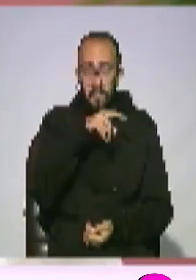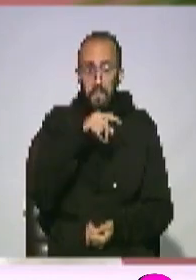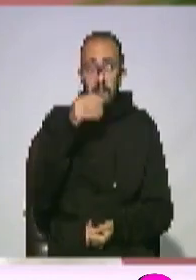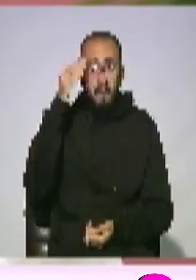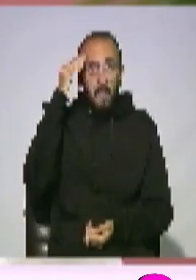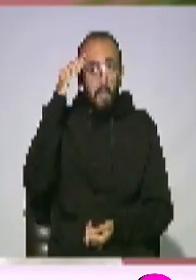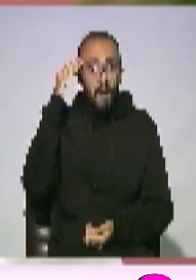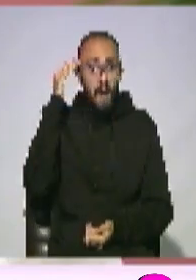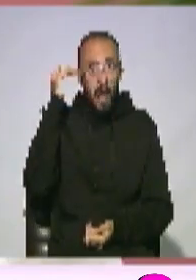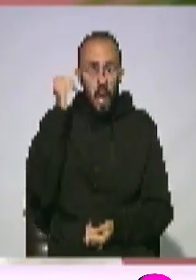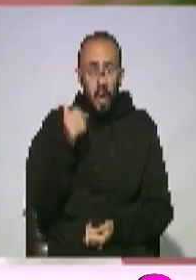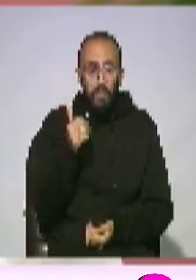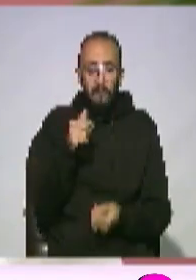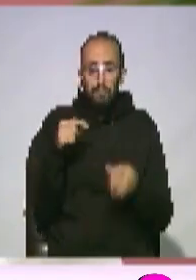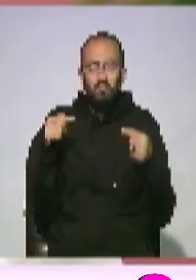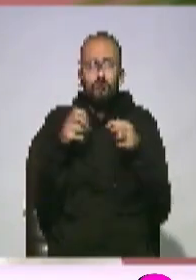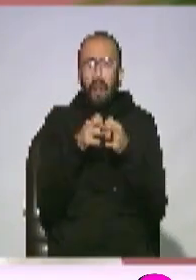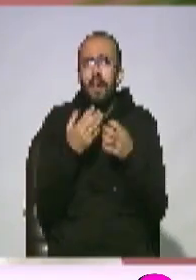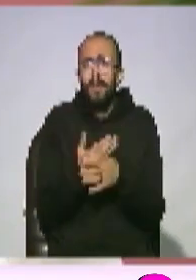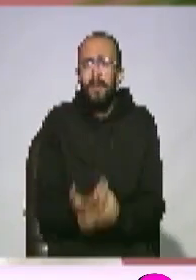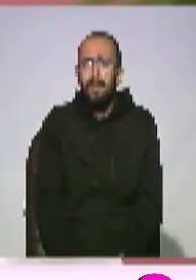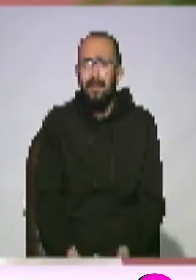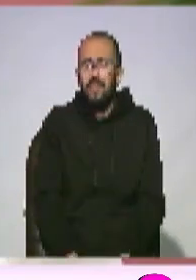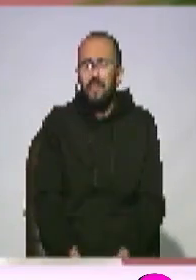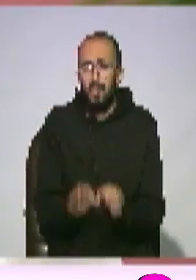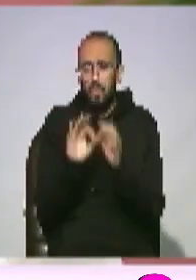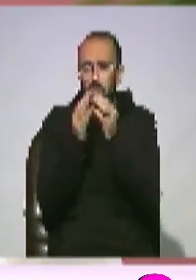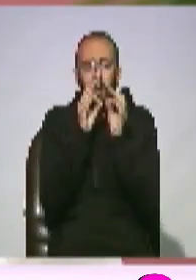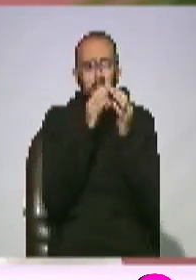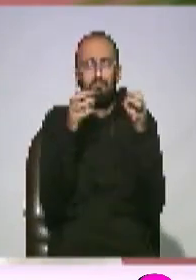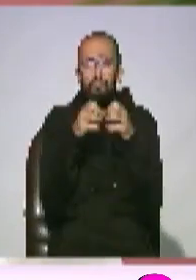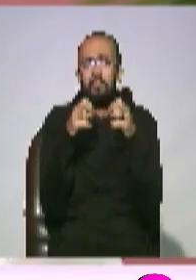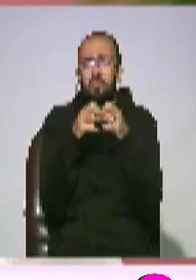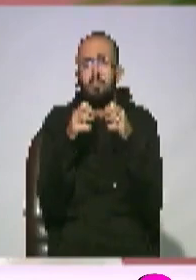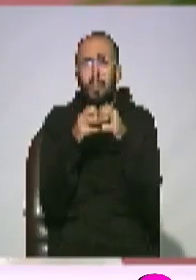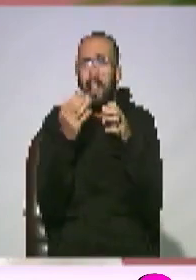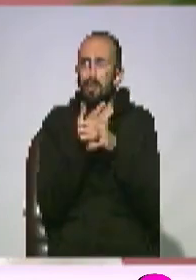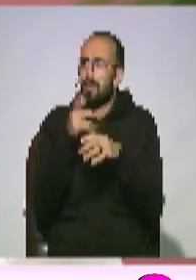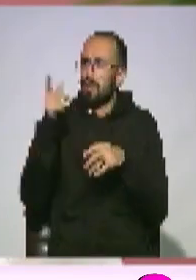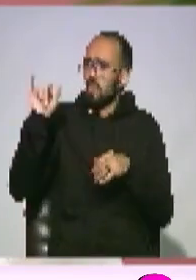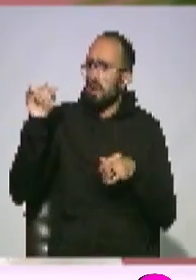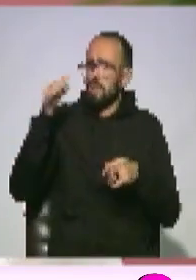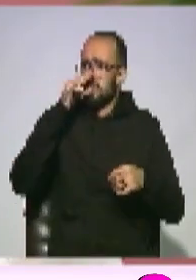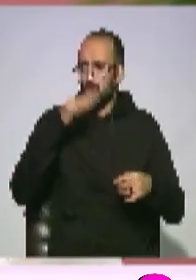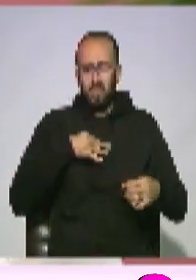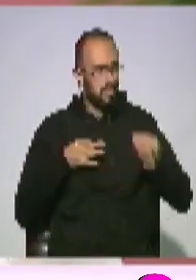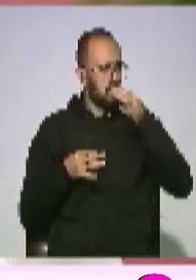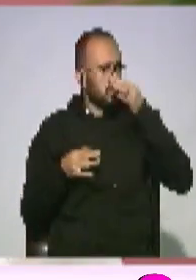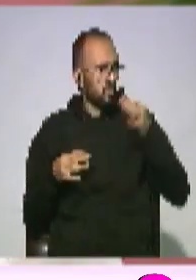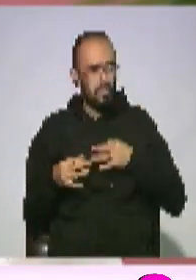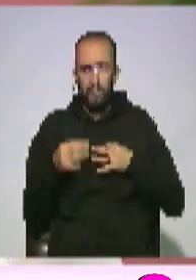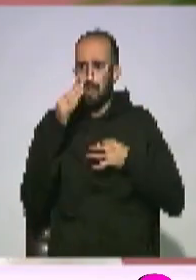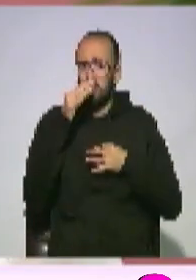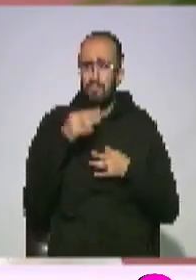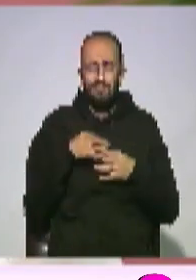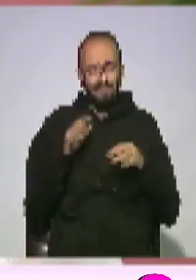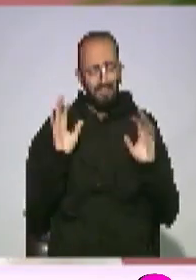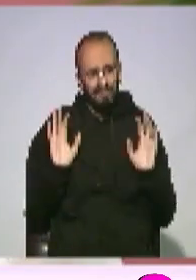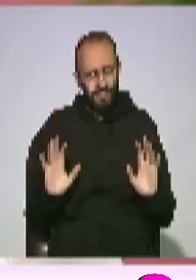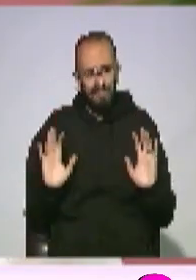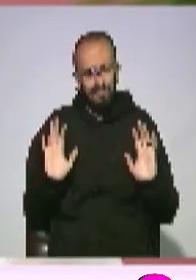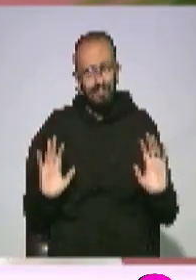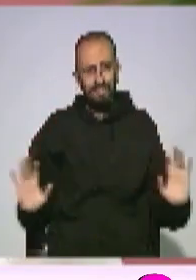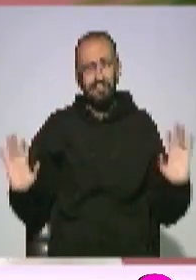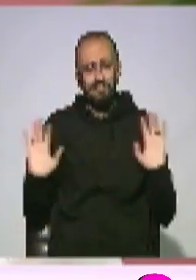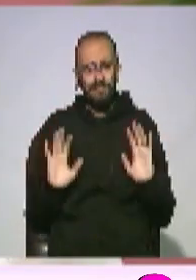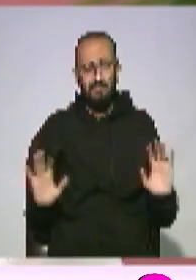حكمه، يعني ليه صراع؟ يعني ليه نوصل عشان فلان قال كلمه وفلانه ردت؟ طب خلينا اعقل من كده